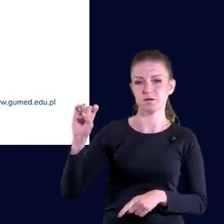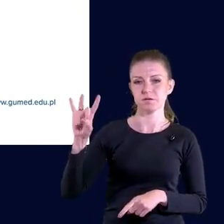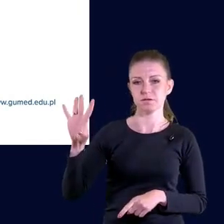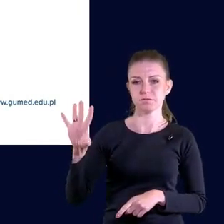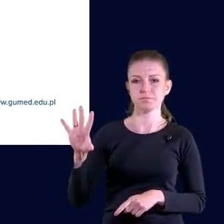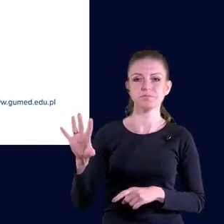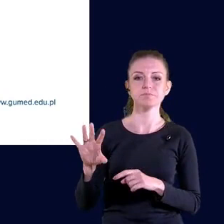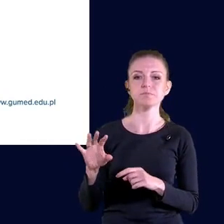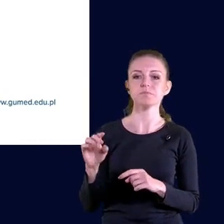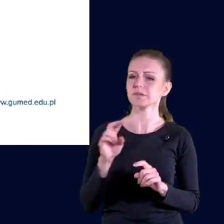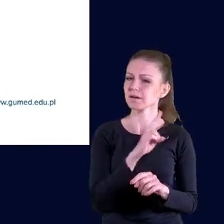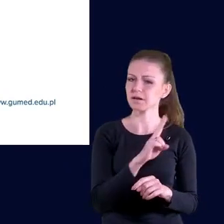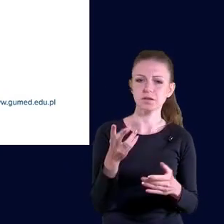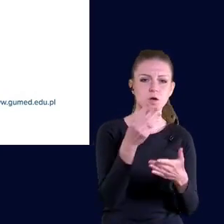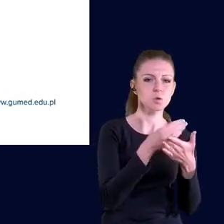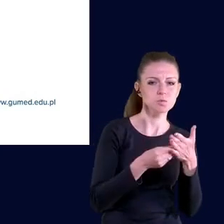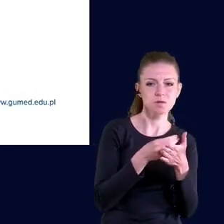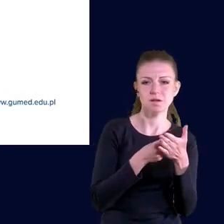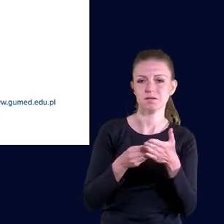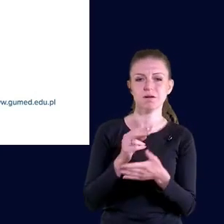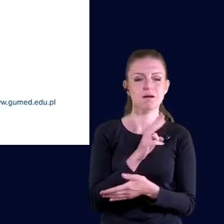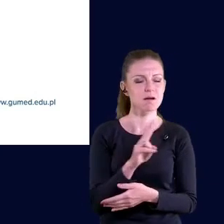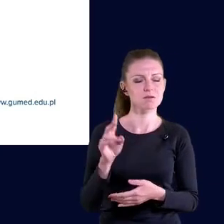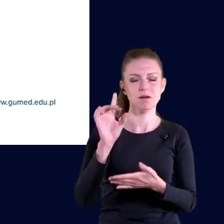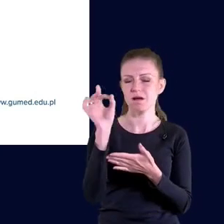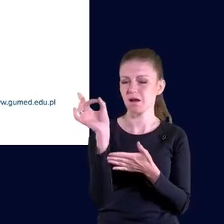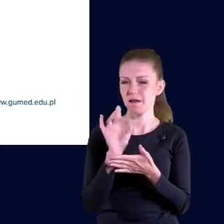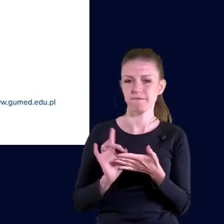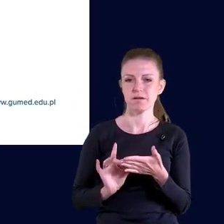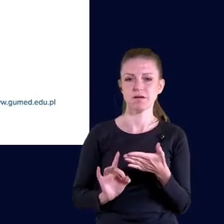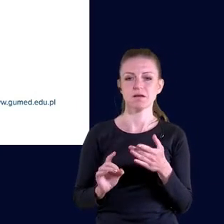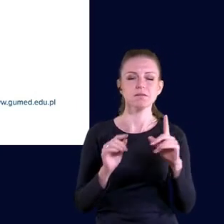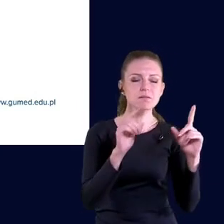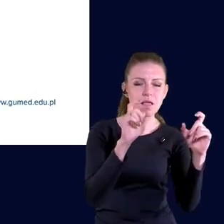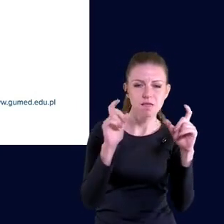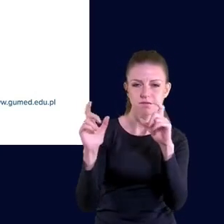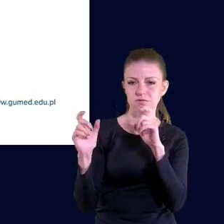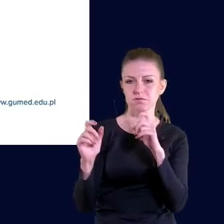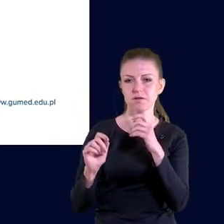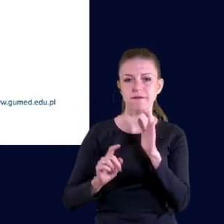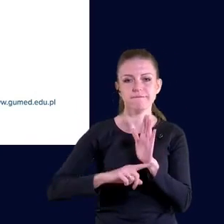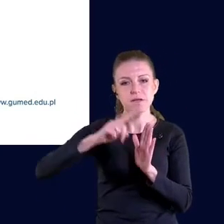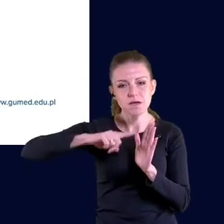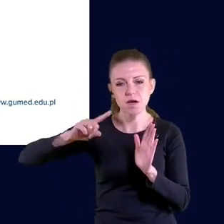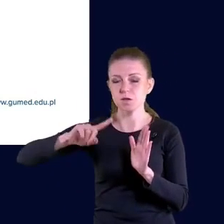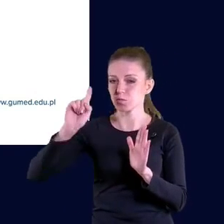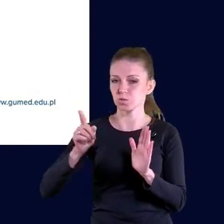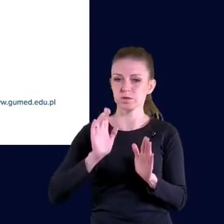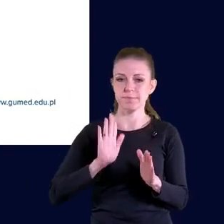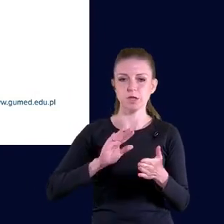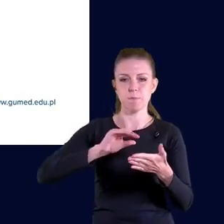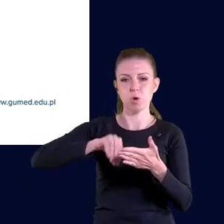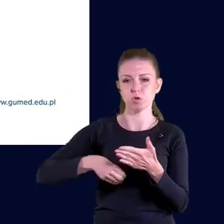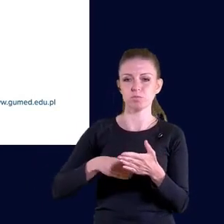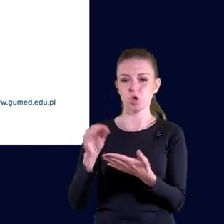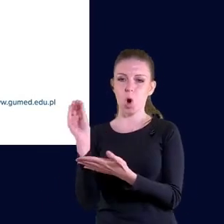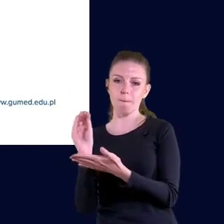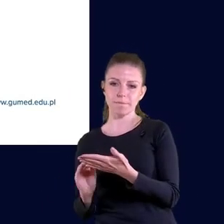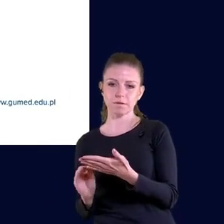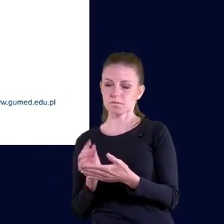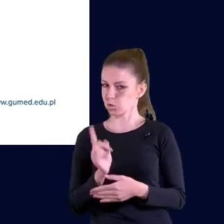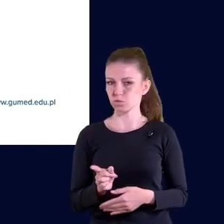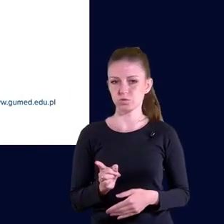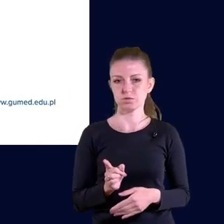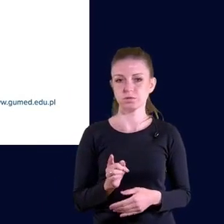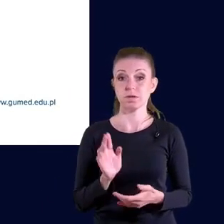znaczy każdy grafika zdjęcia wykres musi być podpisany musi być opisany tak